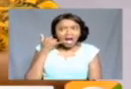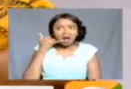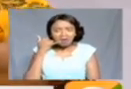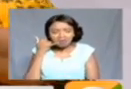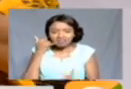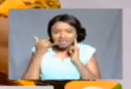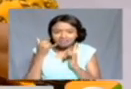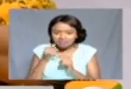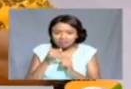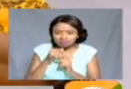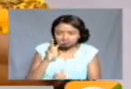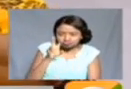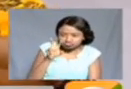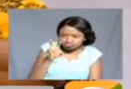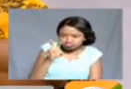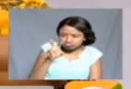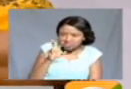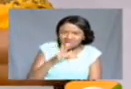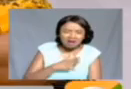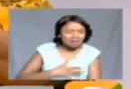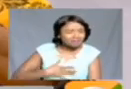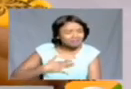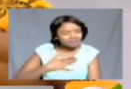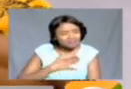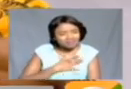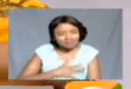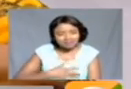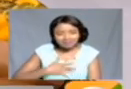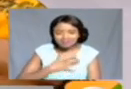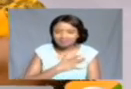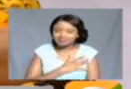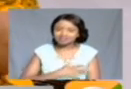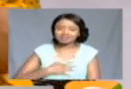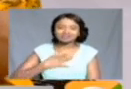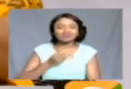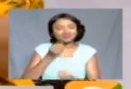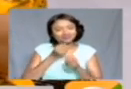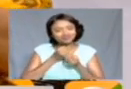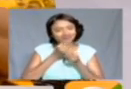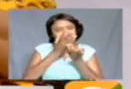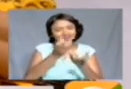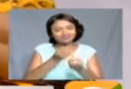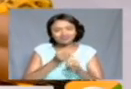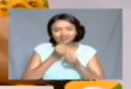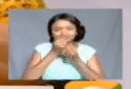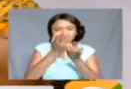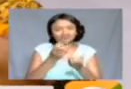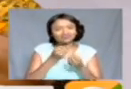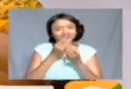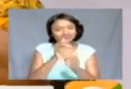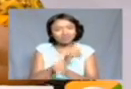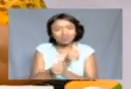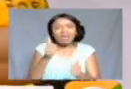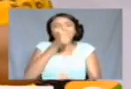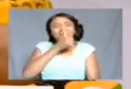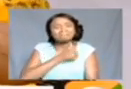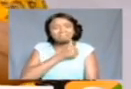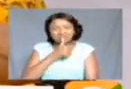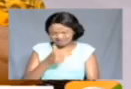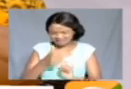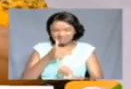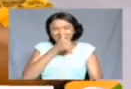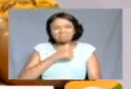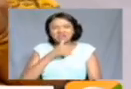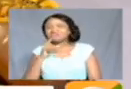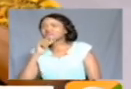Kwa hivyo nasema watu wasikwazane. Usimkwaze mwenzio kwa sababu ya ile simu. Kukusie kuna siri kabisa, ati bwana siri